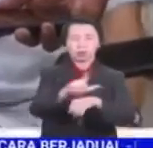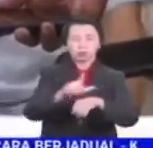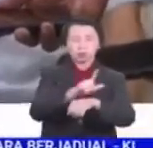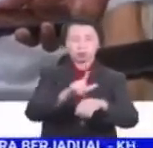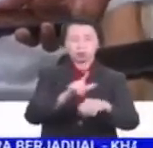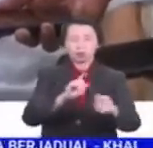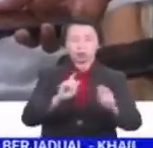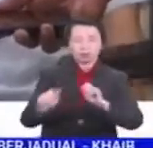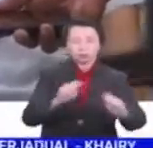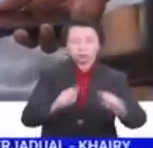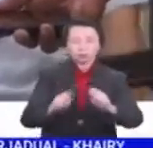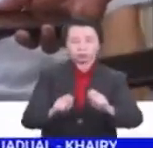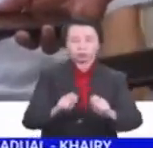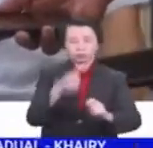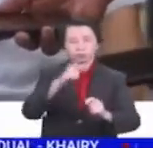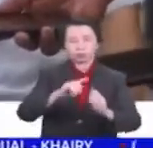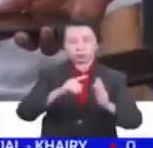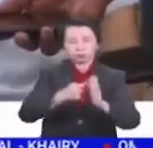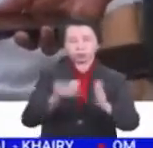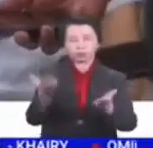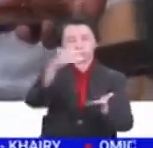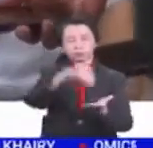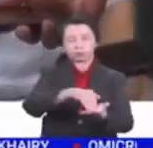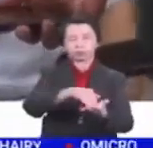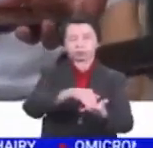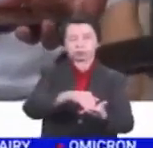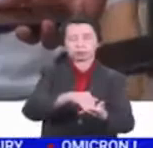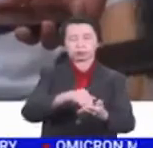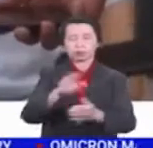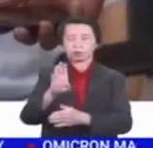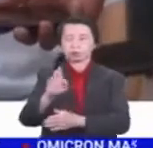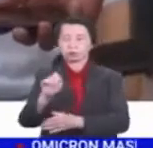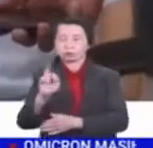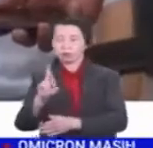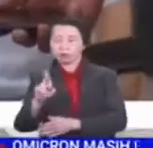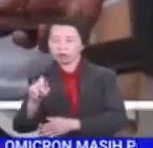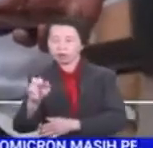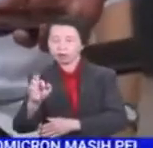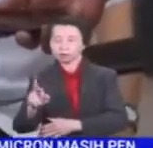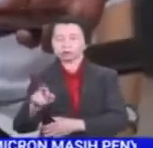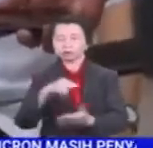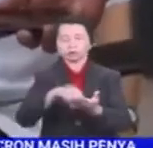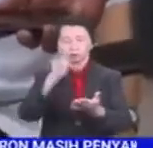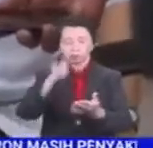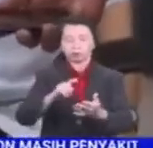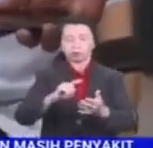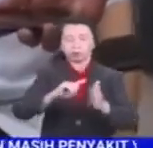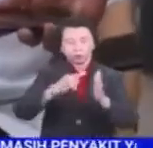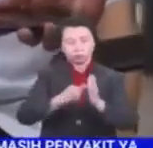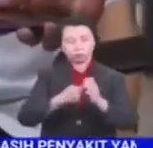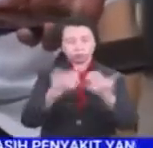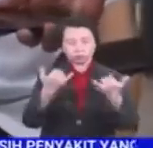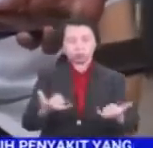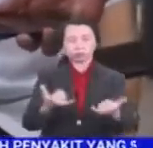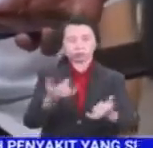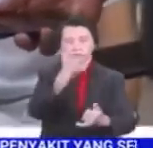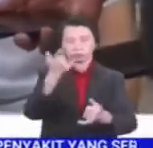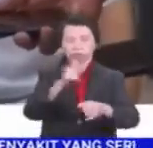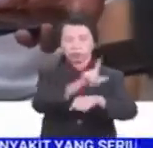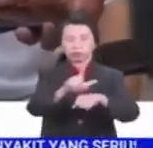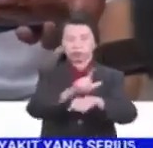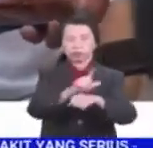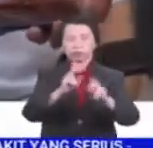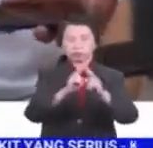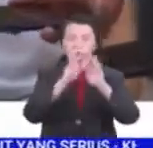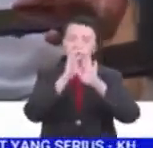proaktif kearah mengaktifkan semula baterai ini harus dimuliakan dengan ke darat yang segeralah karena Labuhan